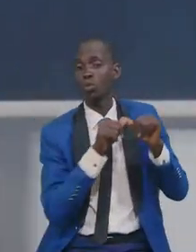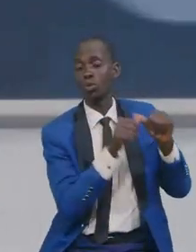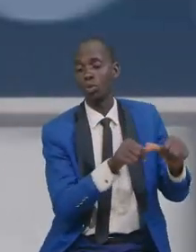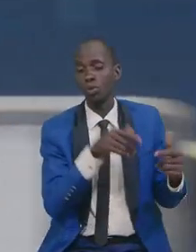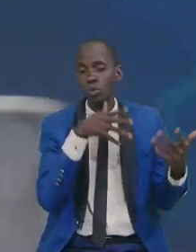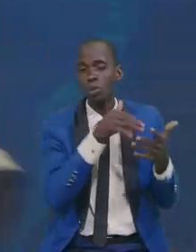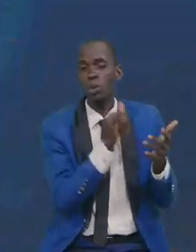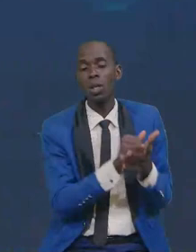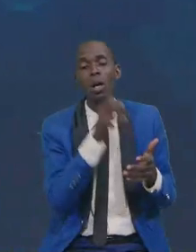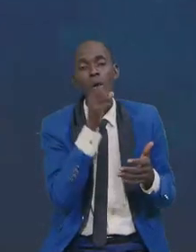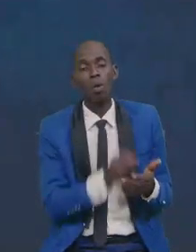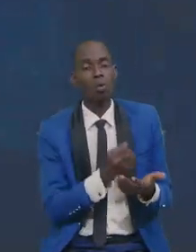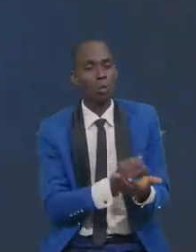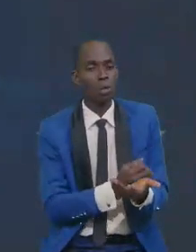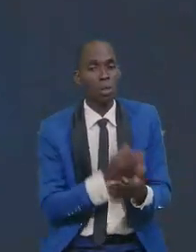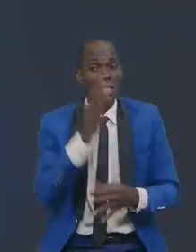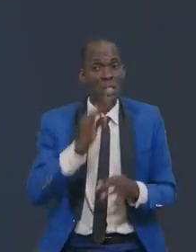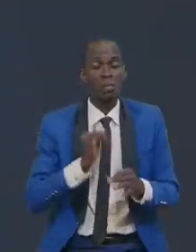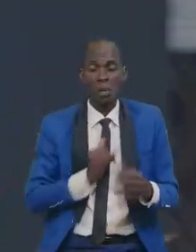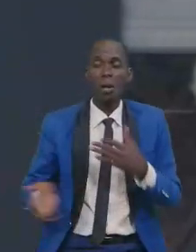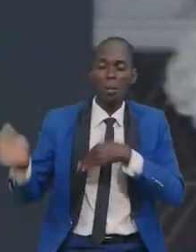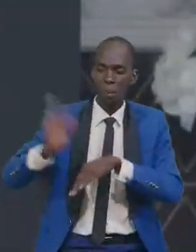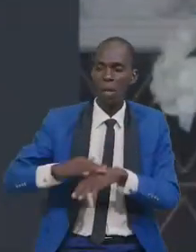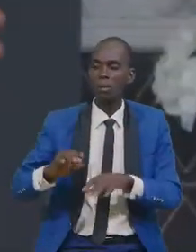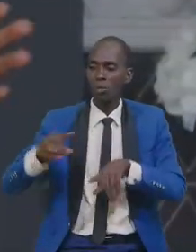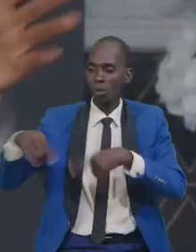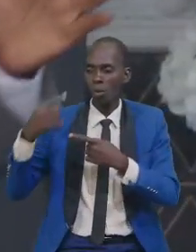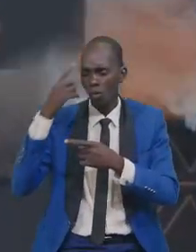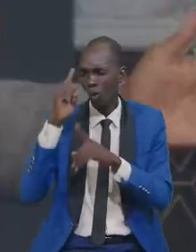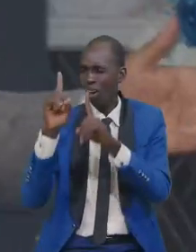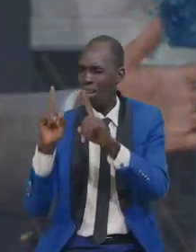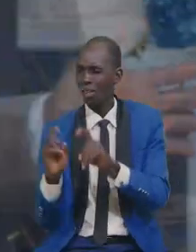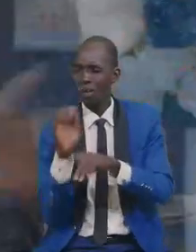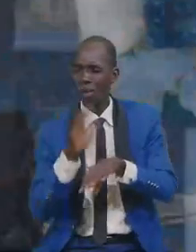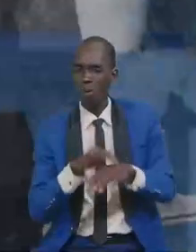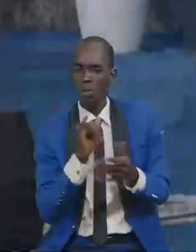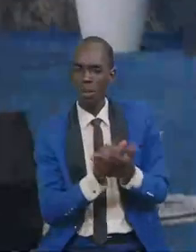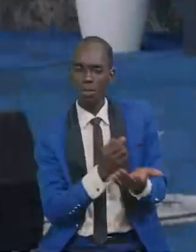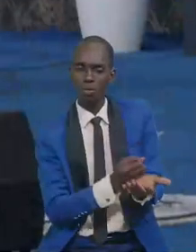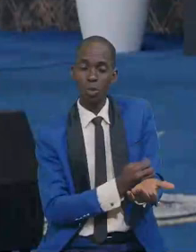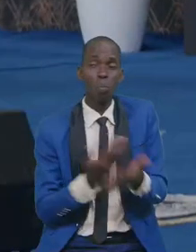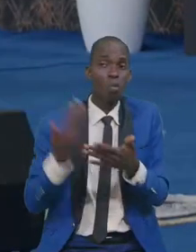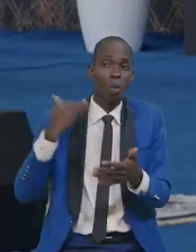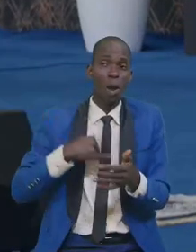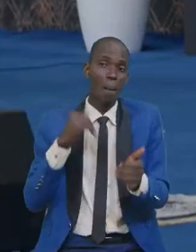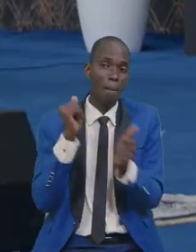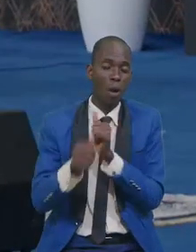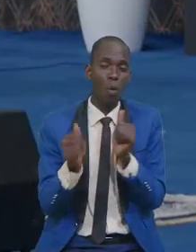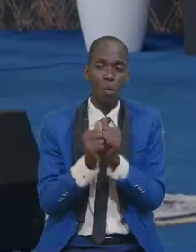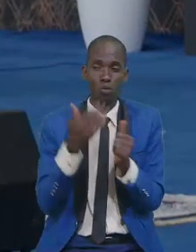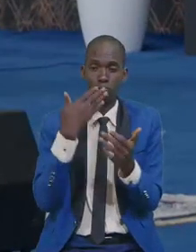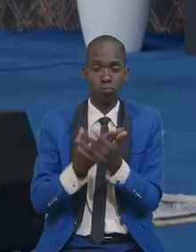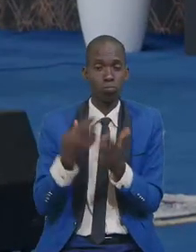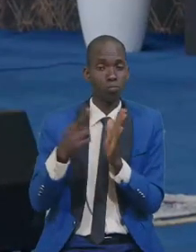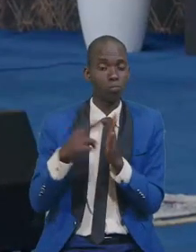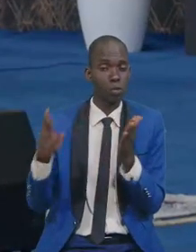continué, si je devais maintenant passer un examen que j'ai passé, où j'avais une bonne note. Si je